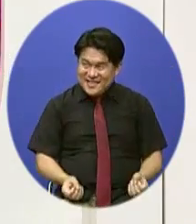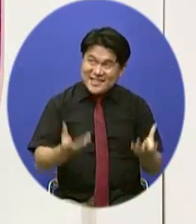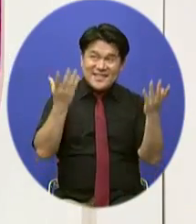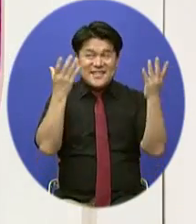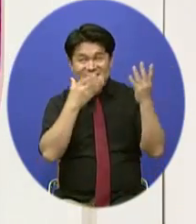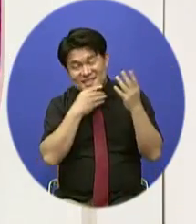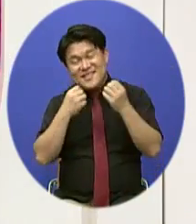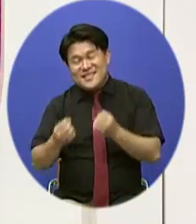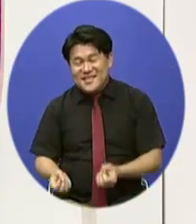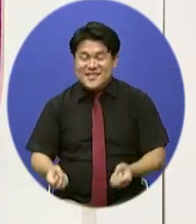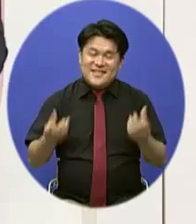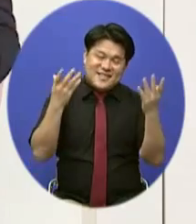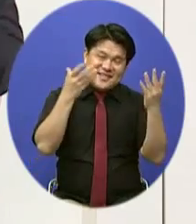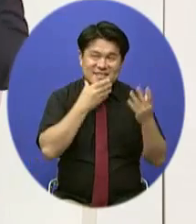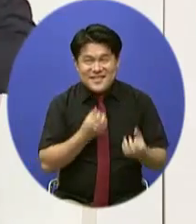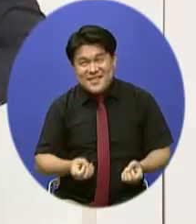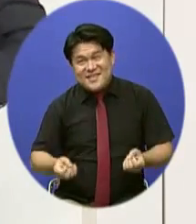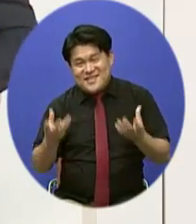축하합니다.